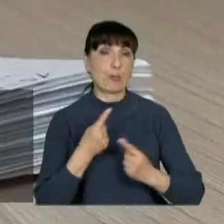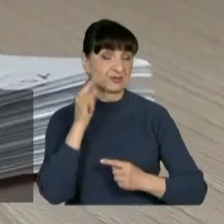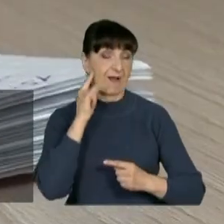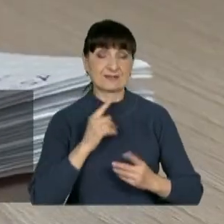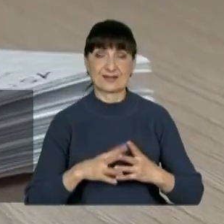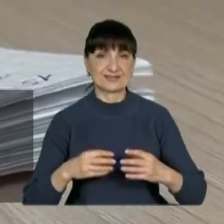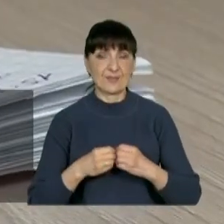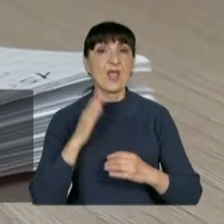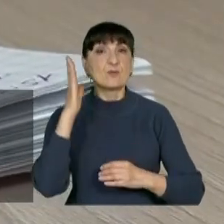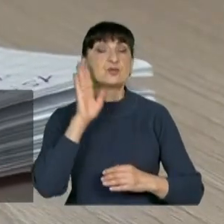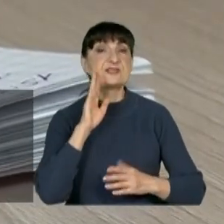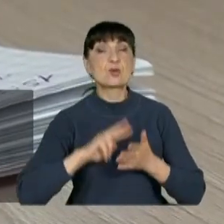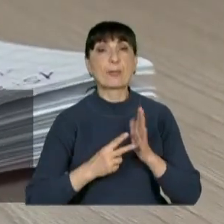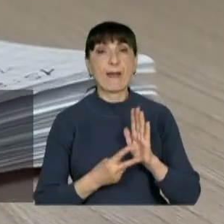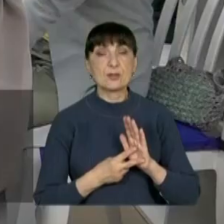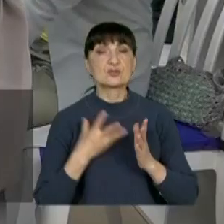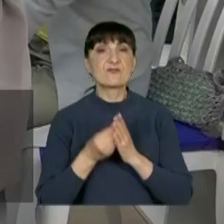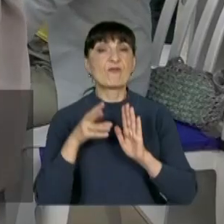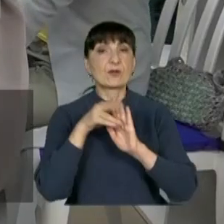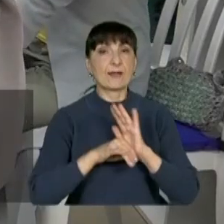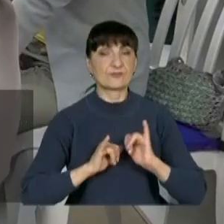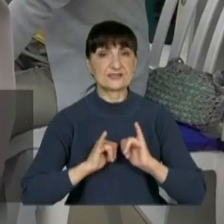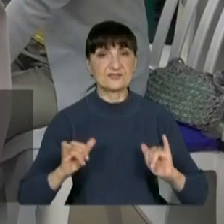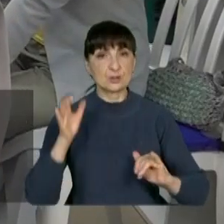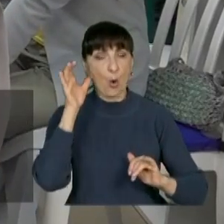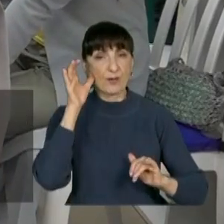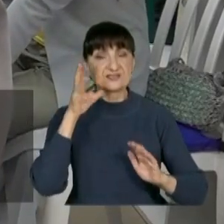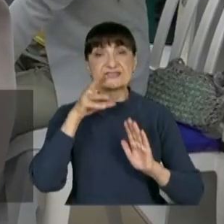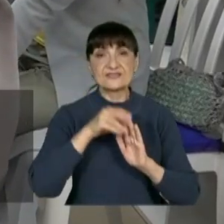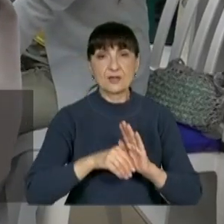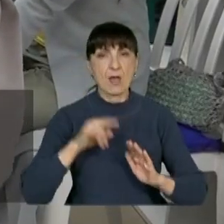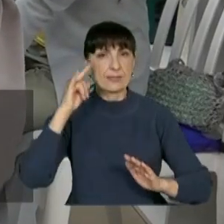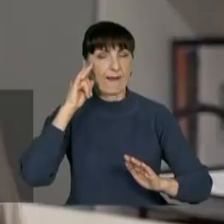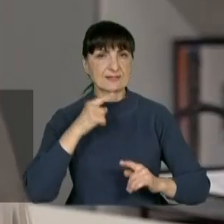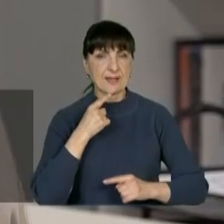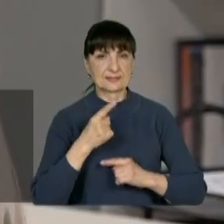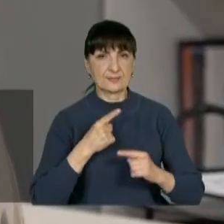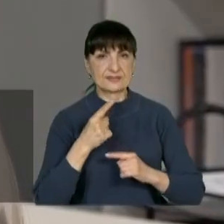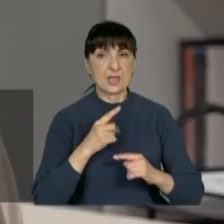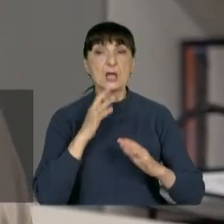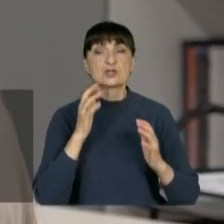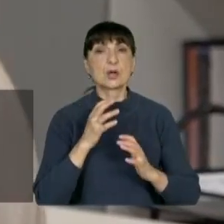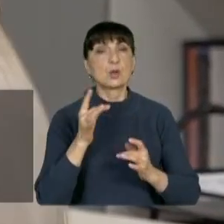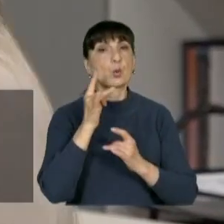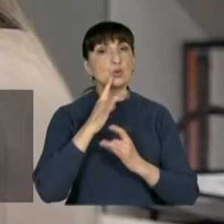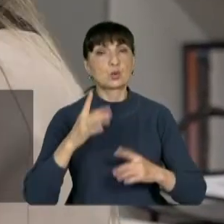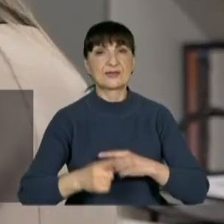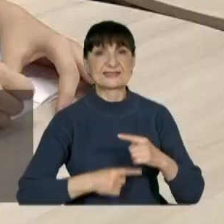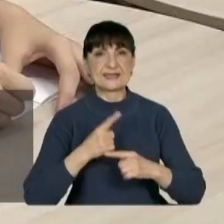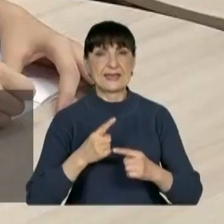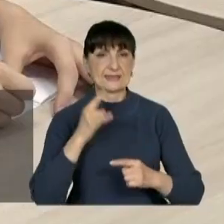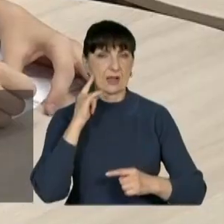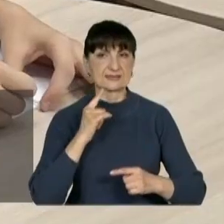В будущем Алина планирует внести свой вклад в развитие образовательной сферы на государственном языке и сохранение культурного наследия своей